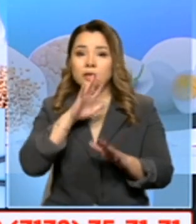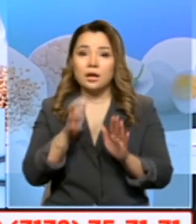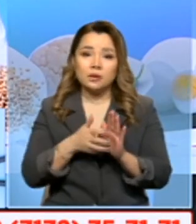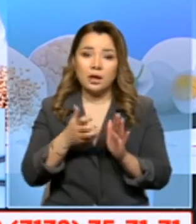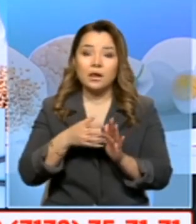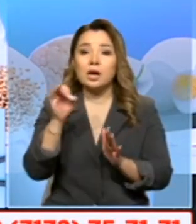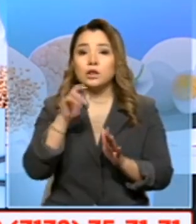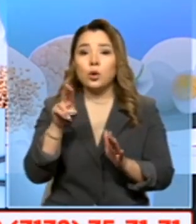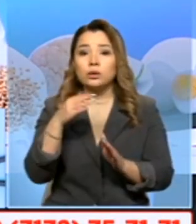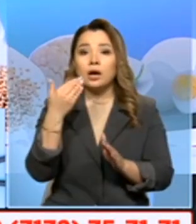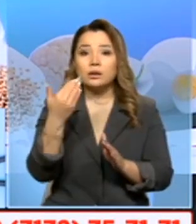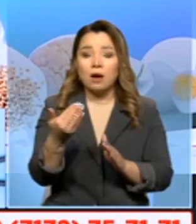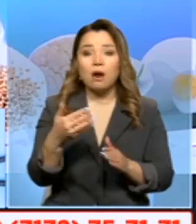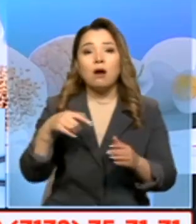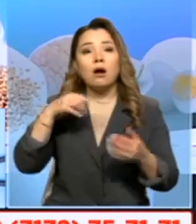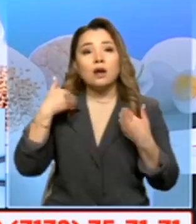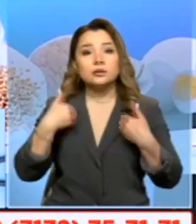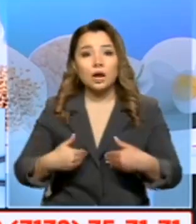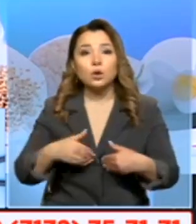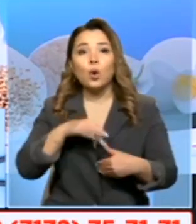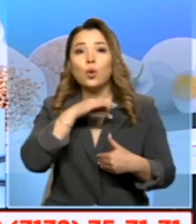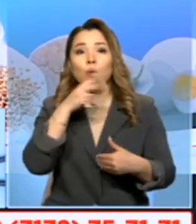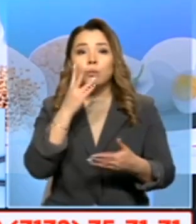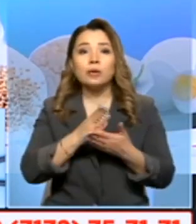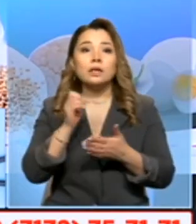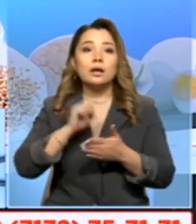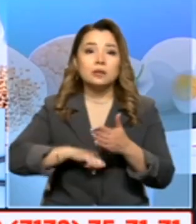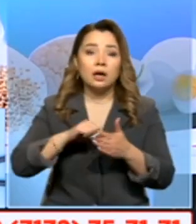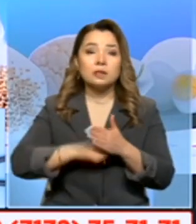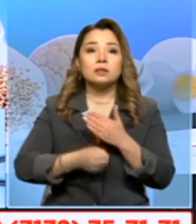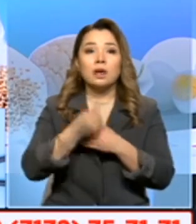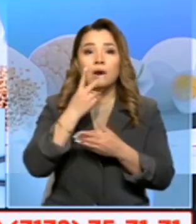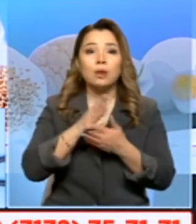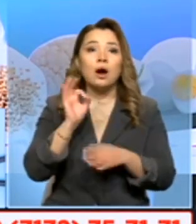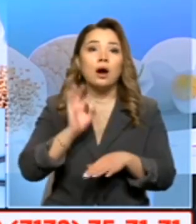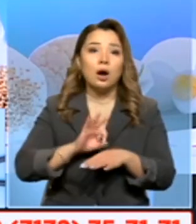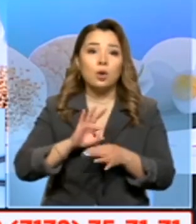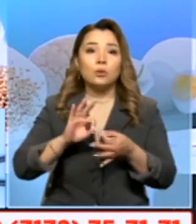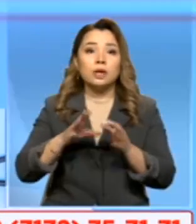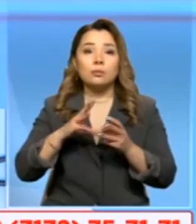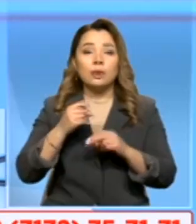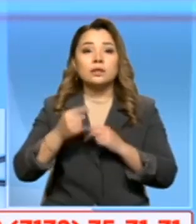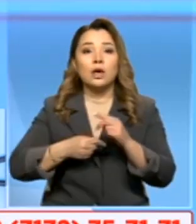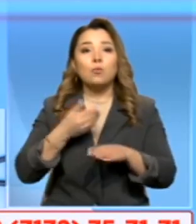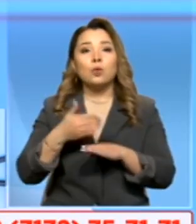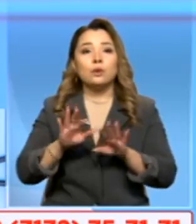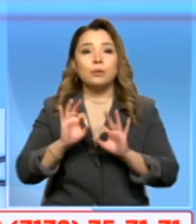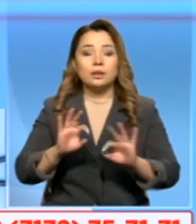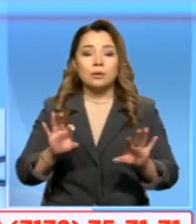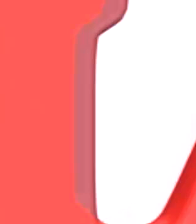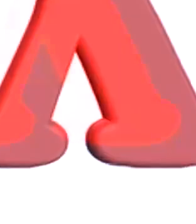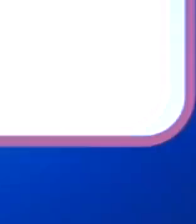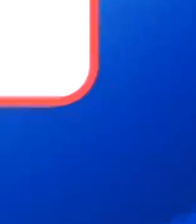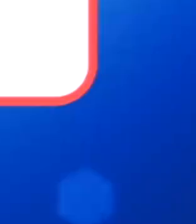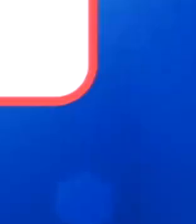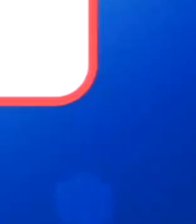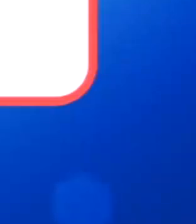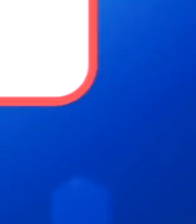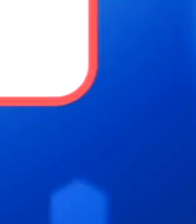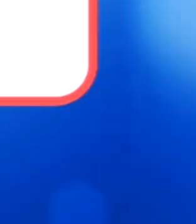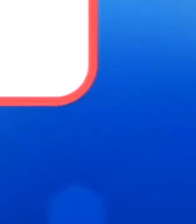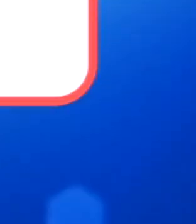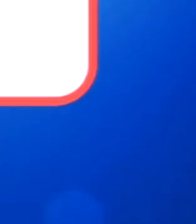жетіспеушілігі, йодтың ағзада тым көп болуының әсерінен туындайтын аурулар туралы келесі бөлімде айтамыз.